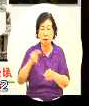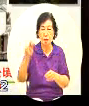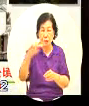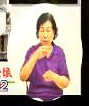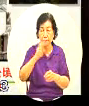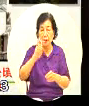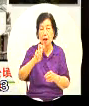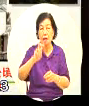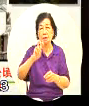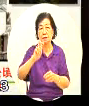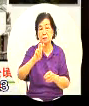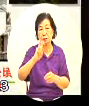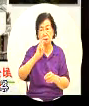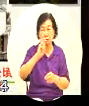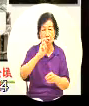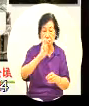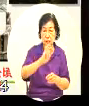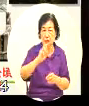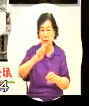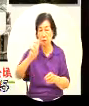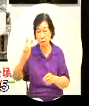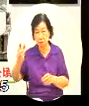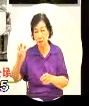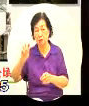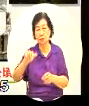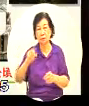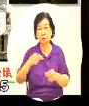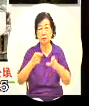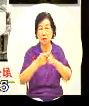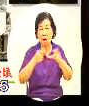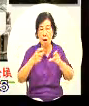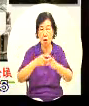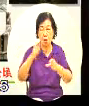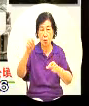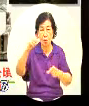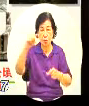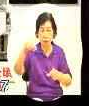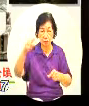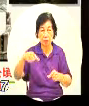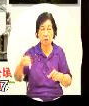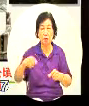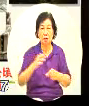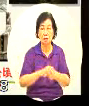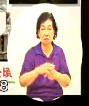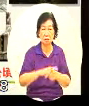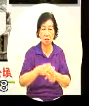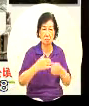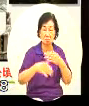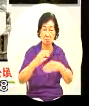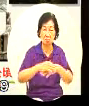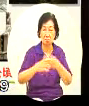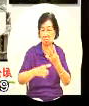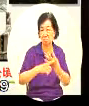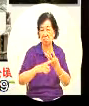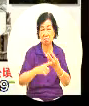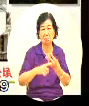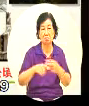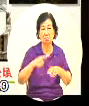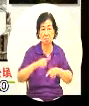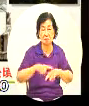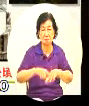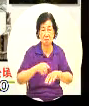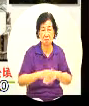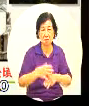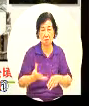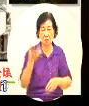220公顷至230公顷，安尼咱发挥成本，吼、哦，啊，这策略呢，啊，这我嘛是讲要